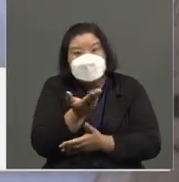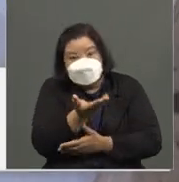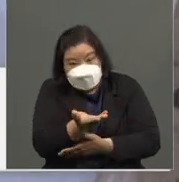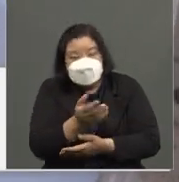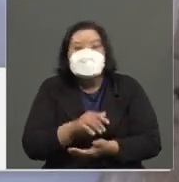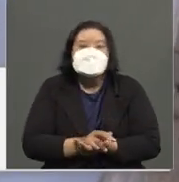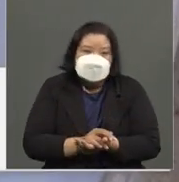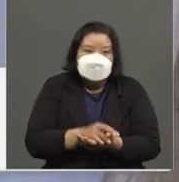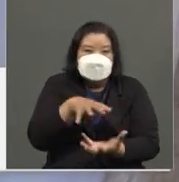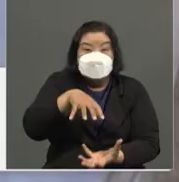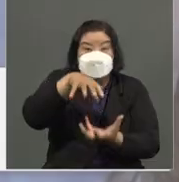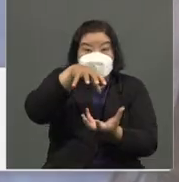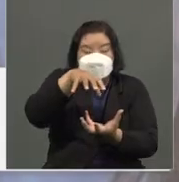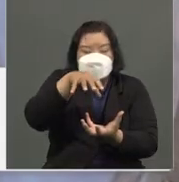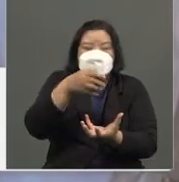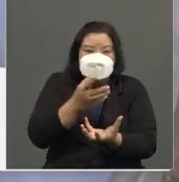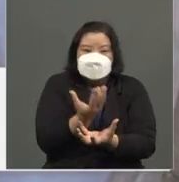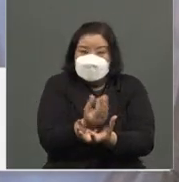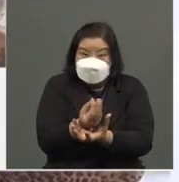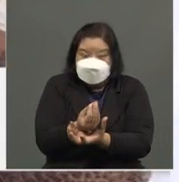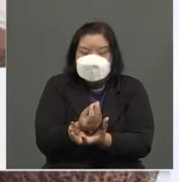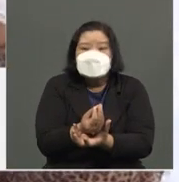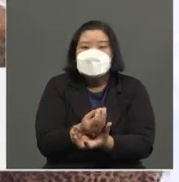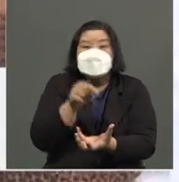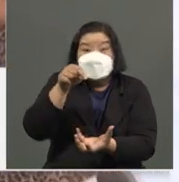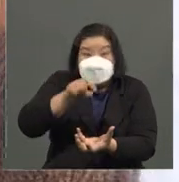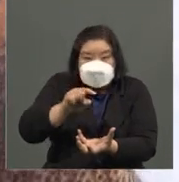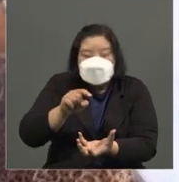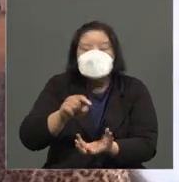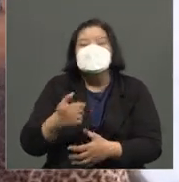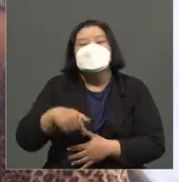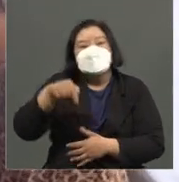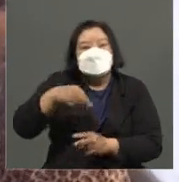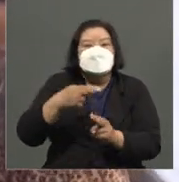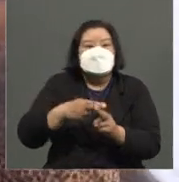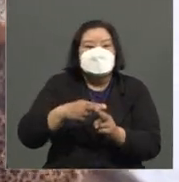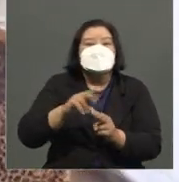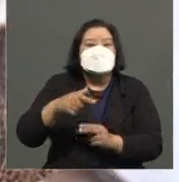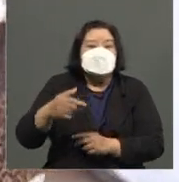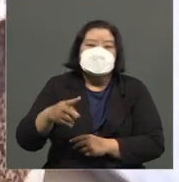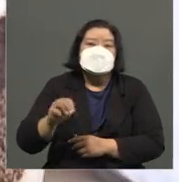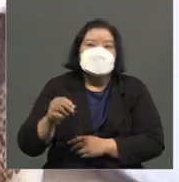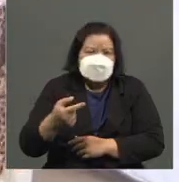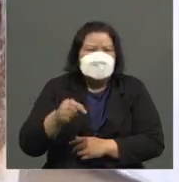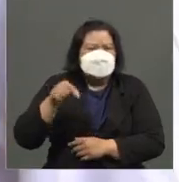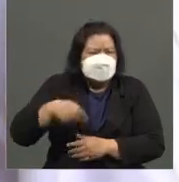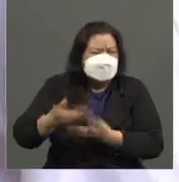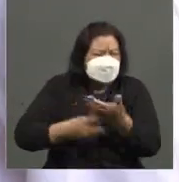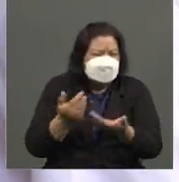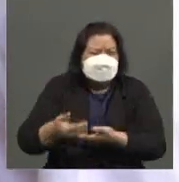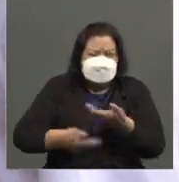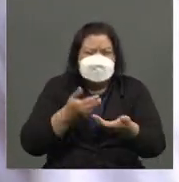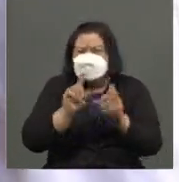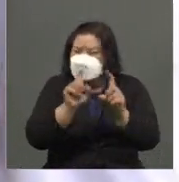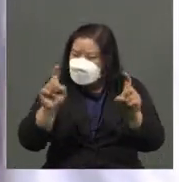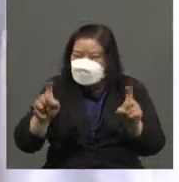ล้านนาที่หมู่บ้านเมืองสาดหลวงแหล่งผลิตโคมยี่เป็งล้านนานะครับครับในตัวเมืองเชียงใหม่กันอย่างคึกคักเลยทีเดียว